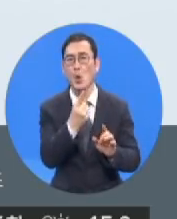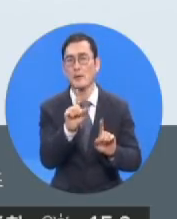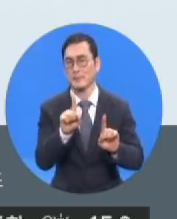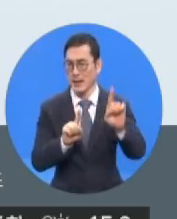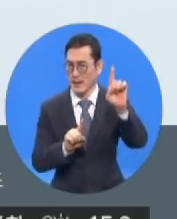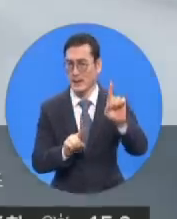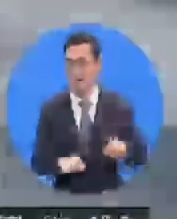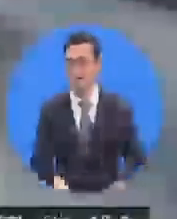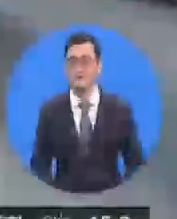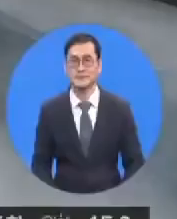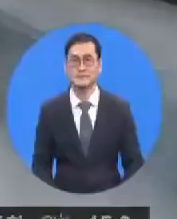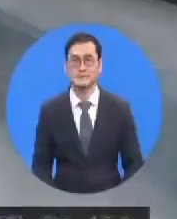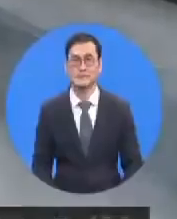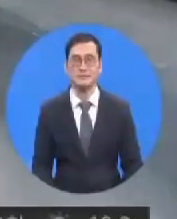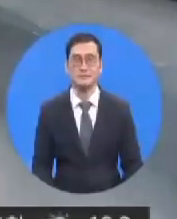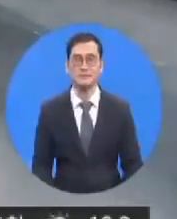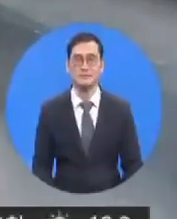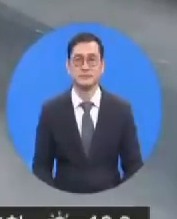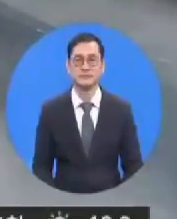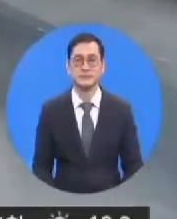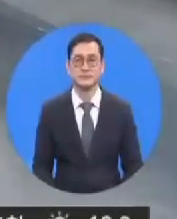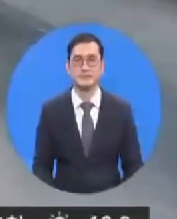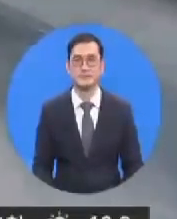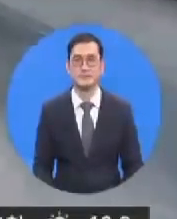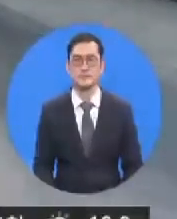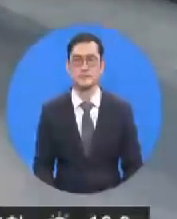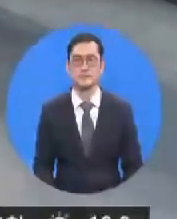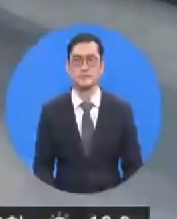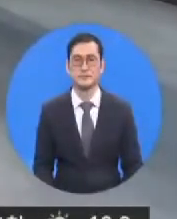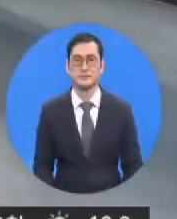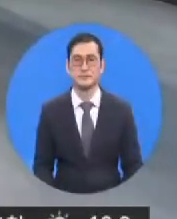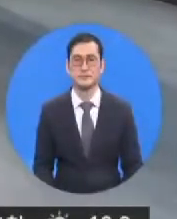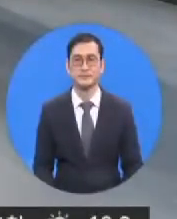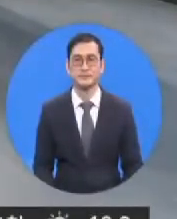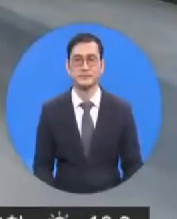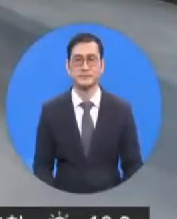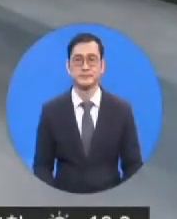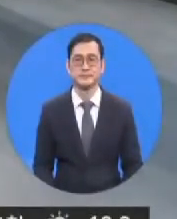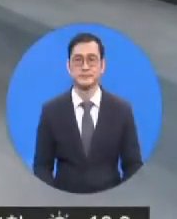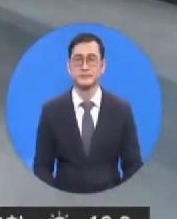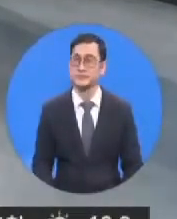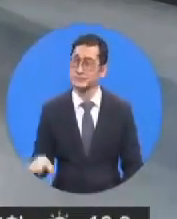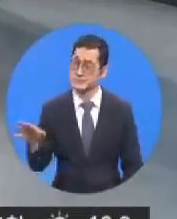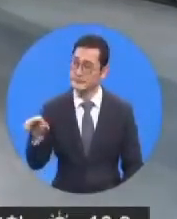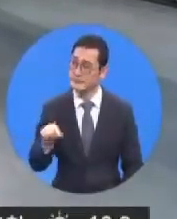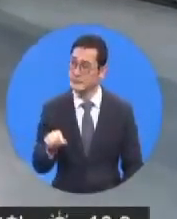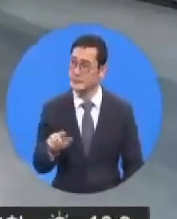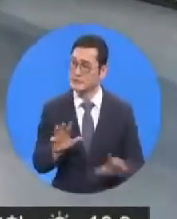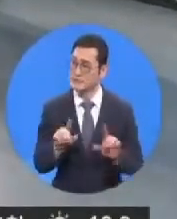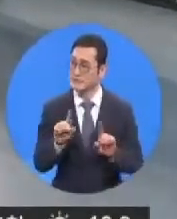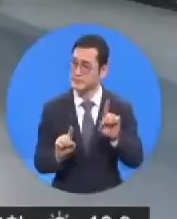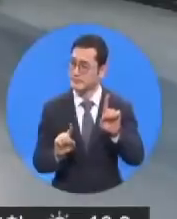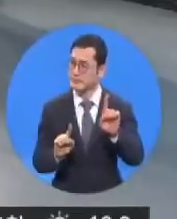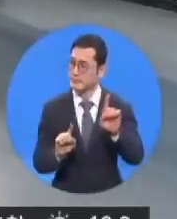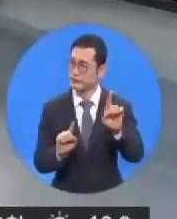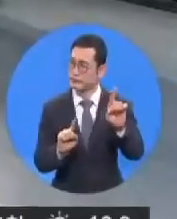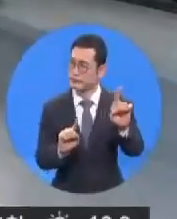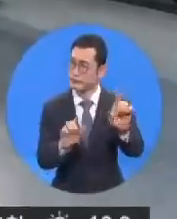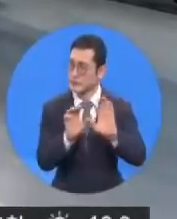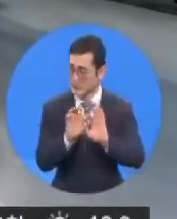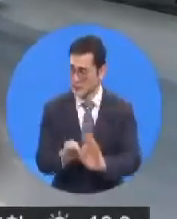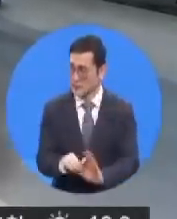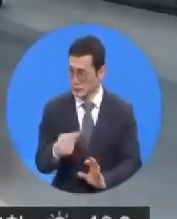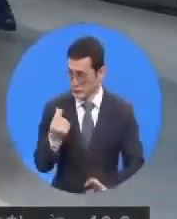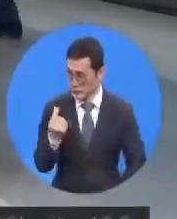자, 여론조사 결과 최진봉 교수님, 네. 어떻게 보셨습니까? 지금 뭐 계속 차이가 유지가 되는 걸로 봐야